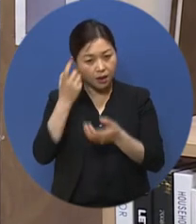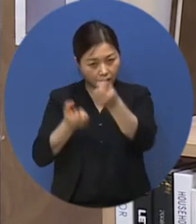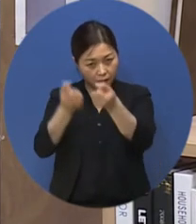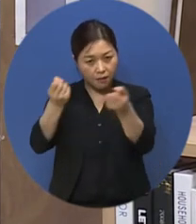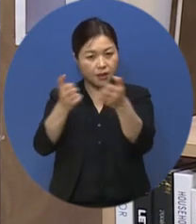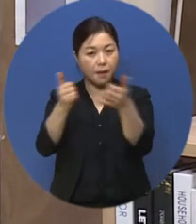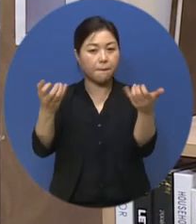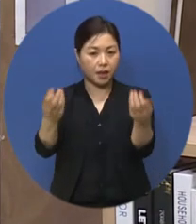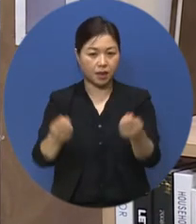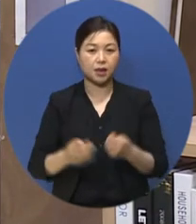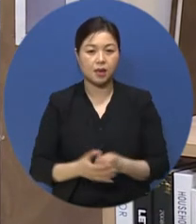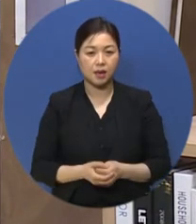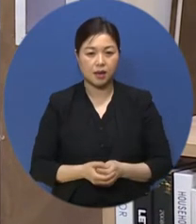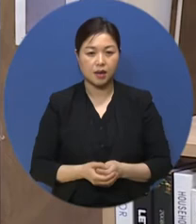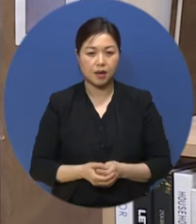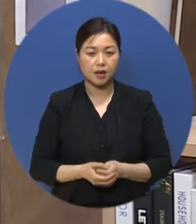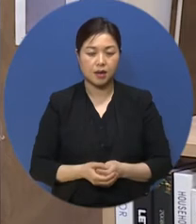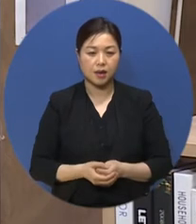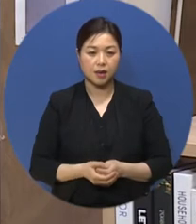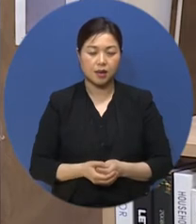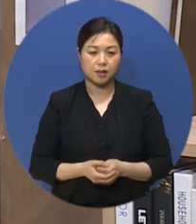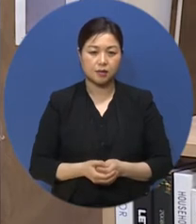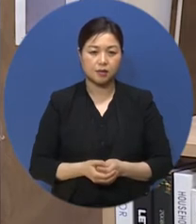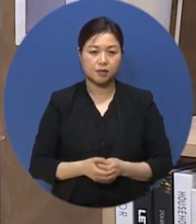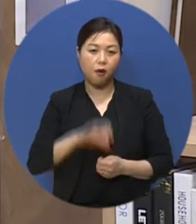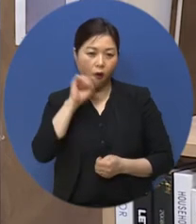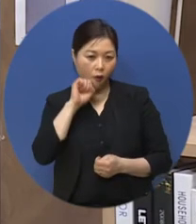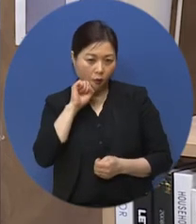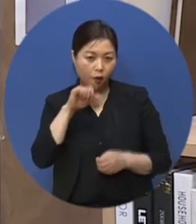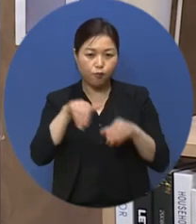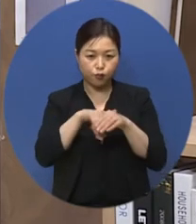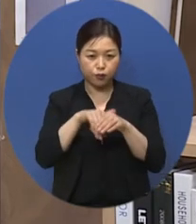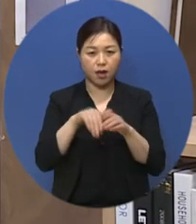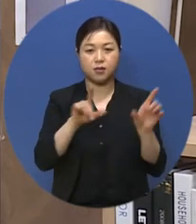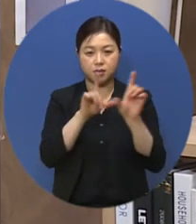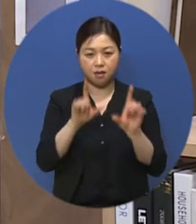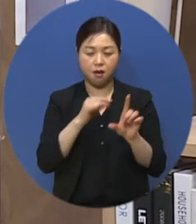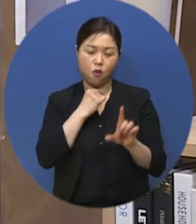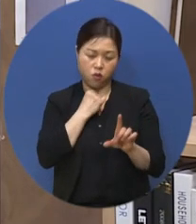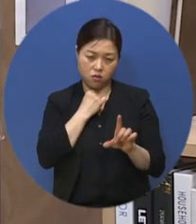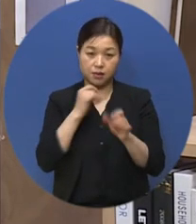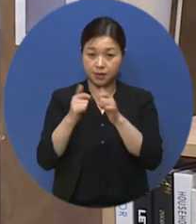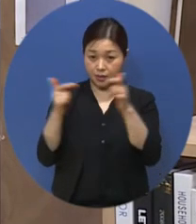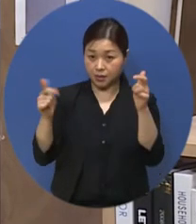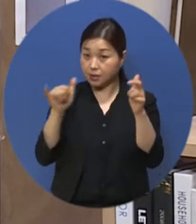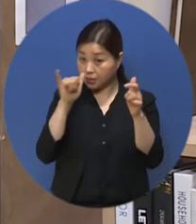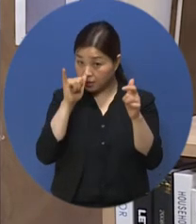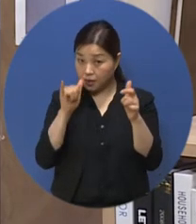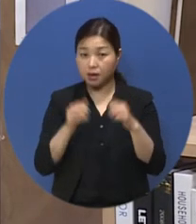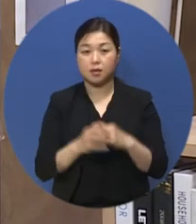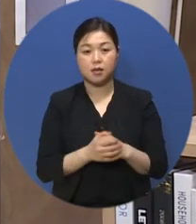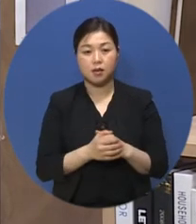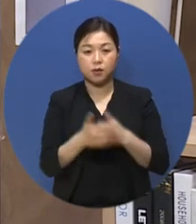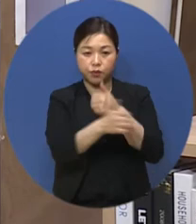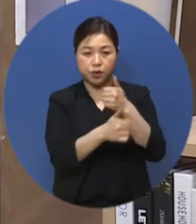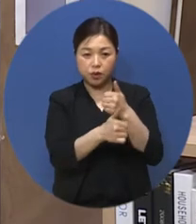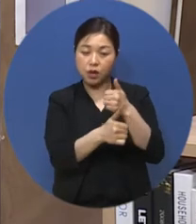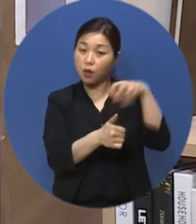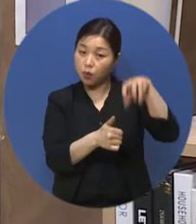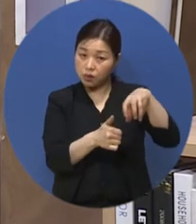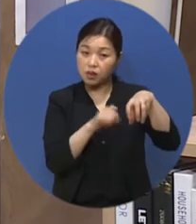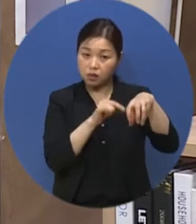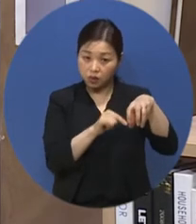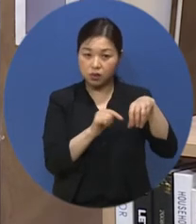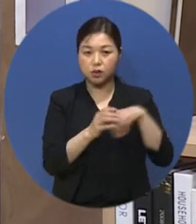많아졌잖아요. 그래서 이런 여가 문화 생활에 대한 욕구가 굉장히 늘어나고 있는 상황인데 위원회에서는 이런 뭐 문화와